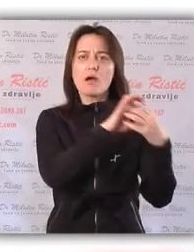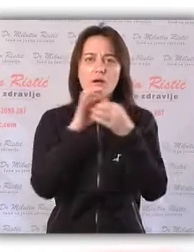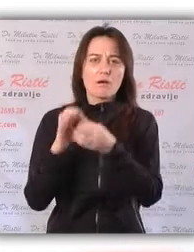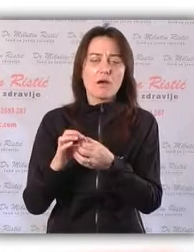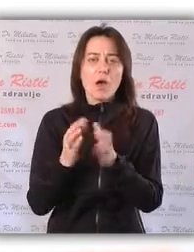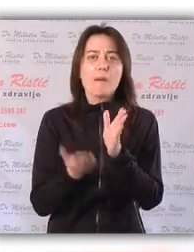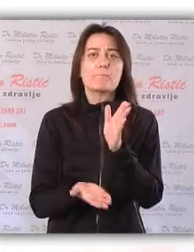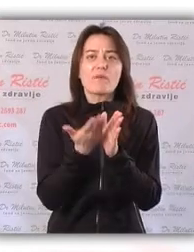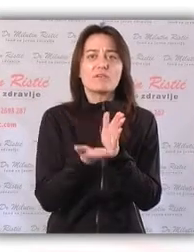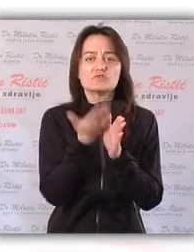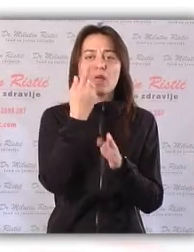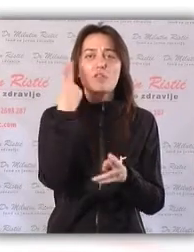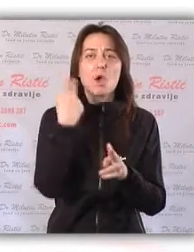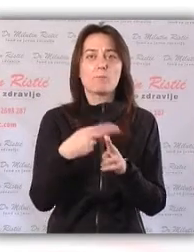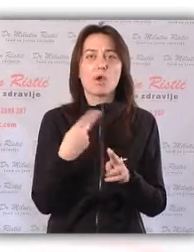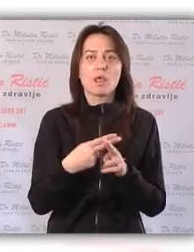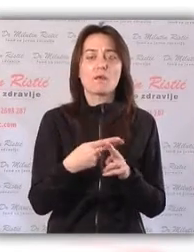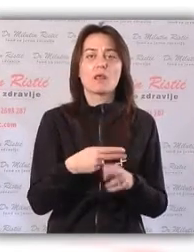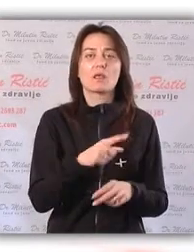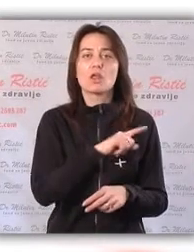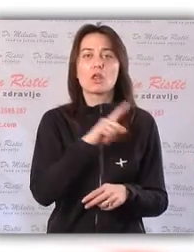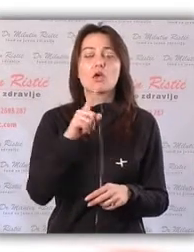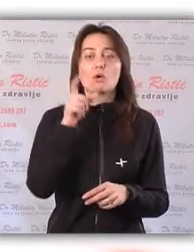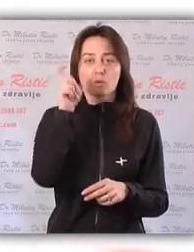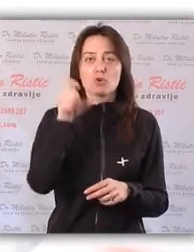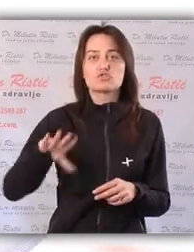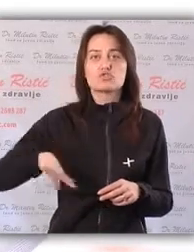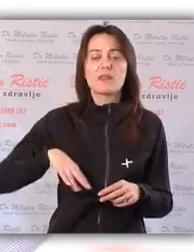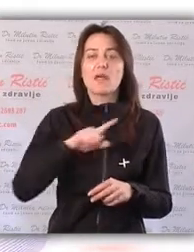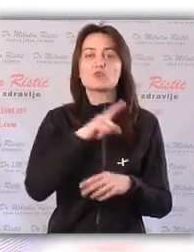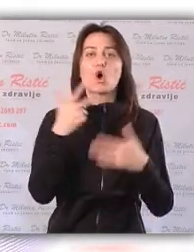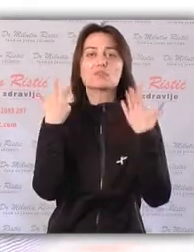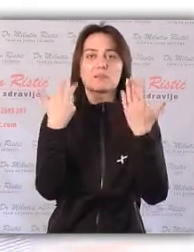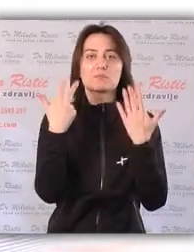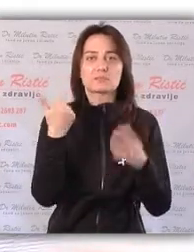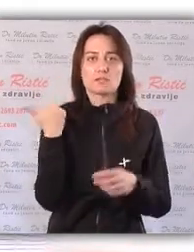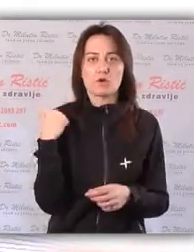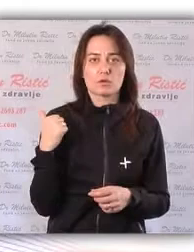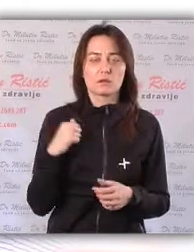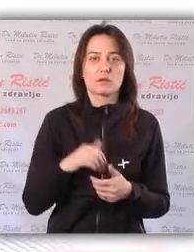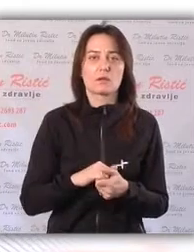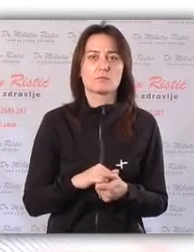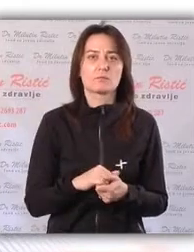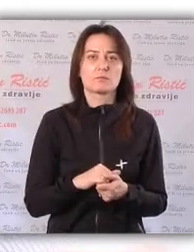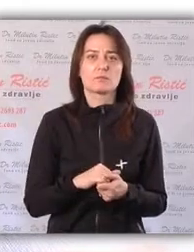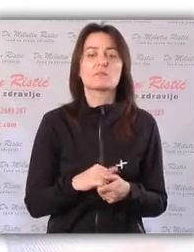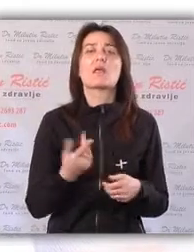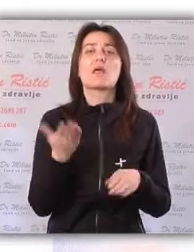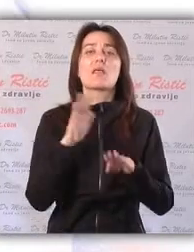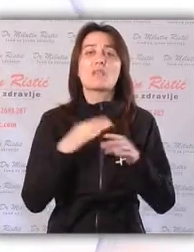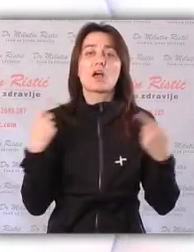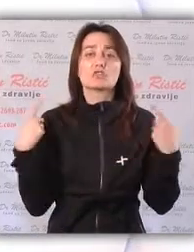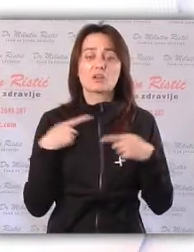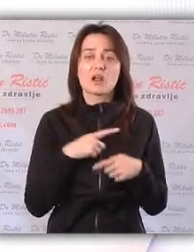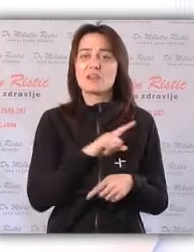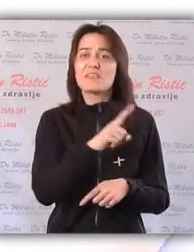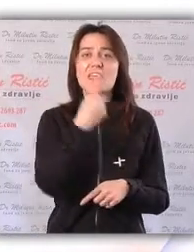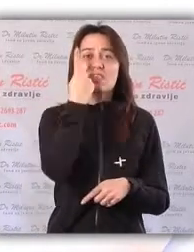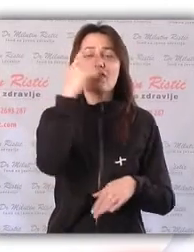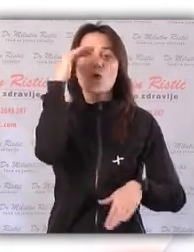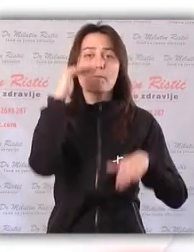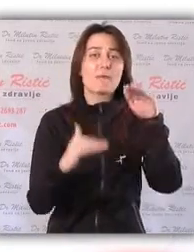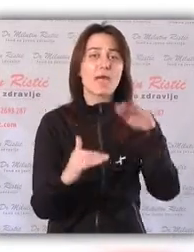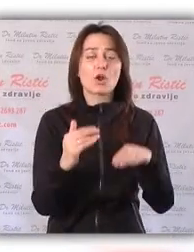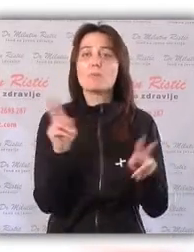trend kontinuiranog povećanja obolelih žena do 80. godine. Nažalost,